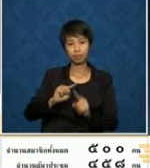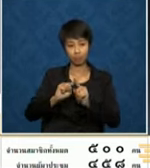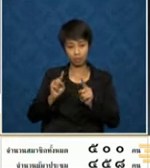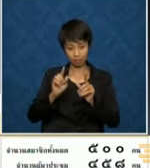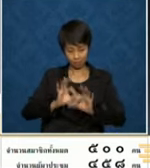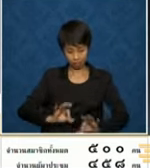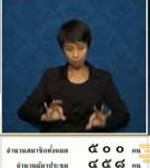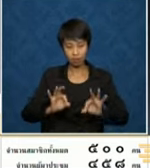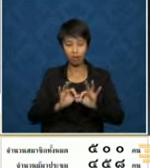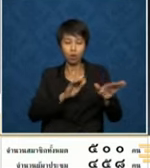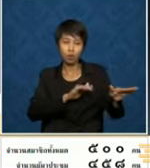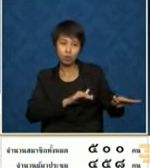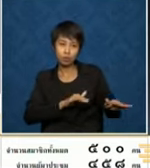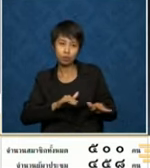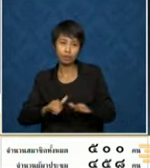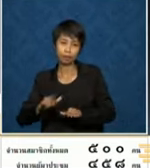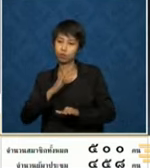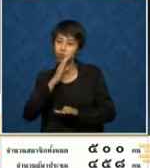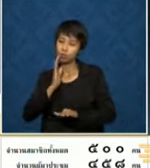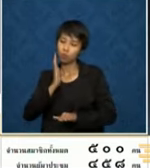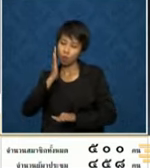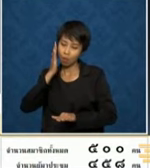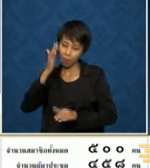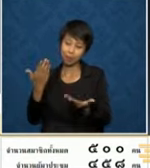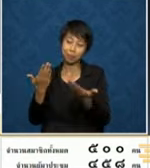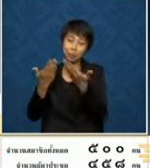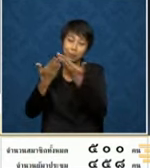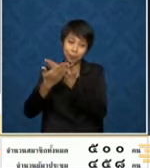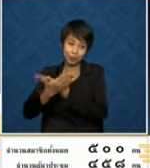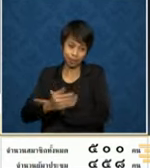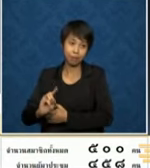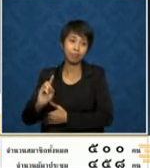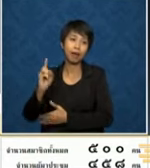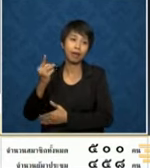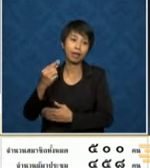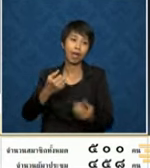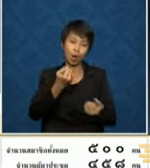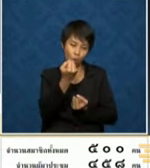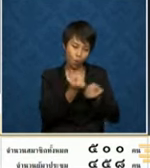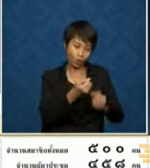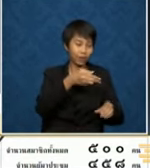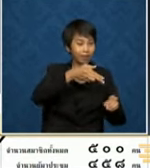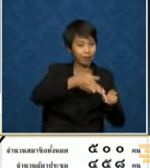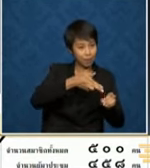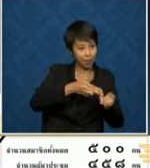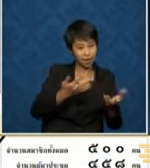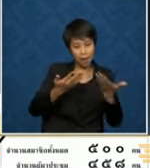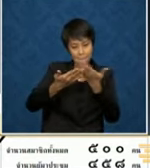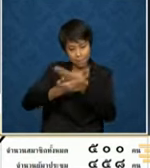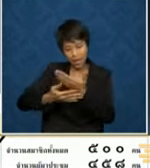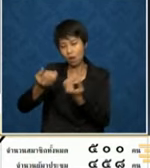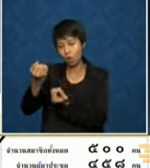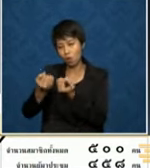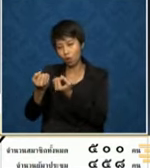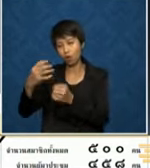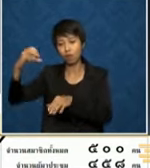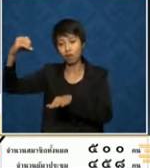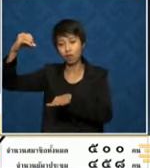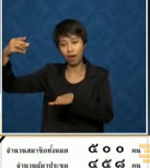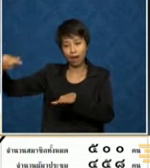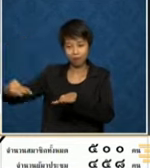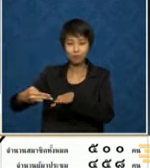ค่ะเพื่อเปลี่ยนผ่านนะคะของอุตสาหกรรมที่เป็นรถยนต์สันดาปให้ไปสู่ยานยนต์ไฟฟ้าได้ทุกวันนี้นะ